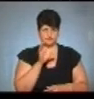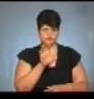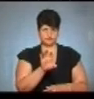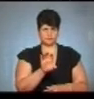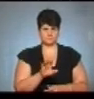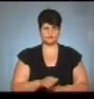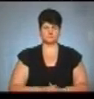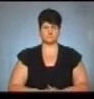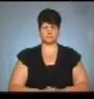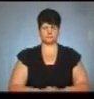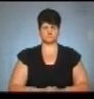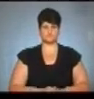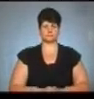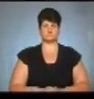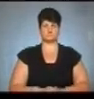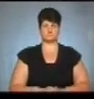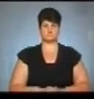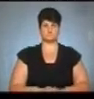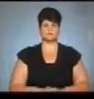її відеоматеріал.